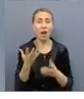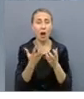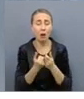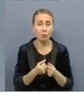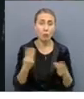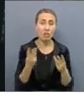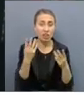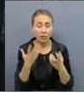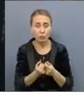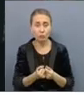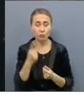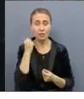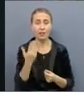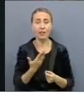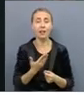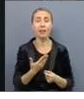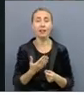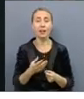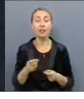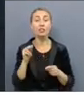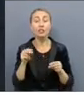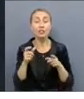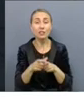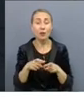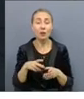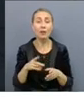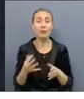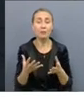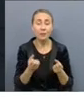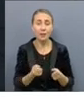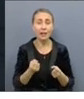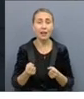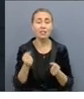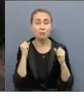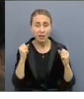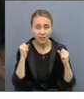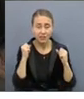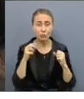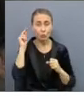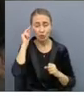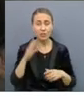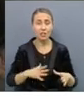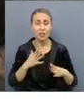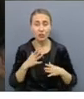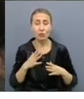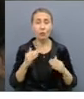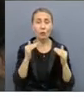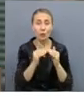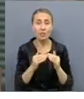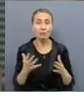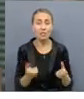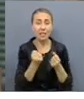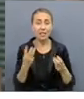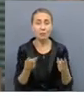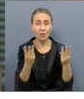пожарным оборудованием. Церемония принятия присяги студентами была организована в спортивном учебно-тренировочном комплексе для спасателей и пожарных.